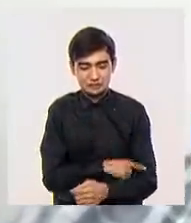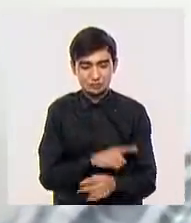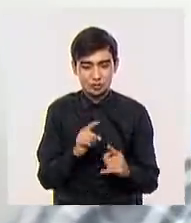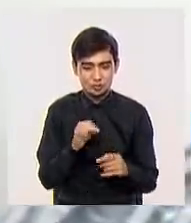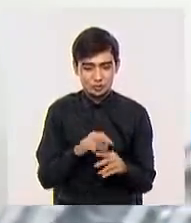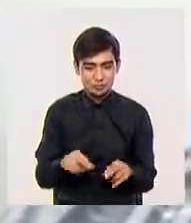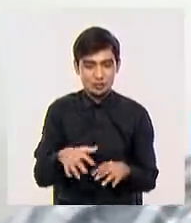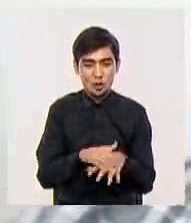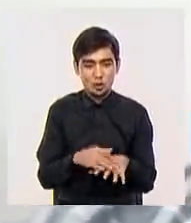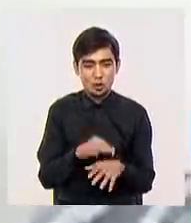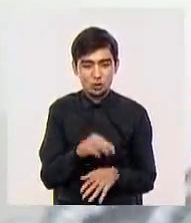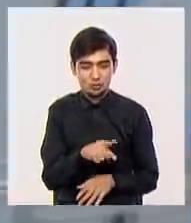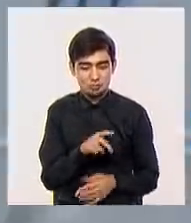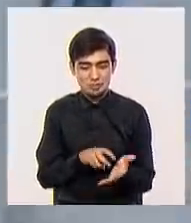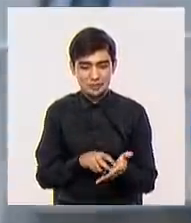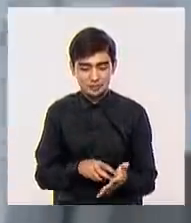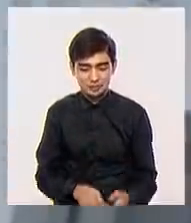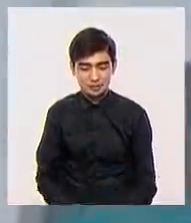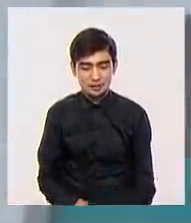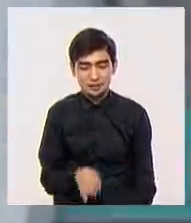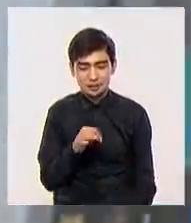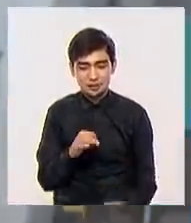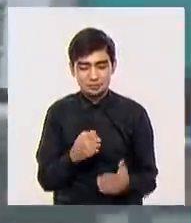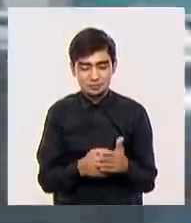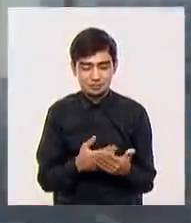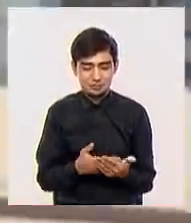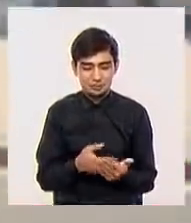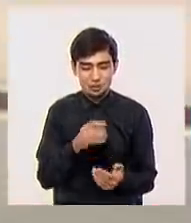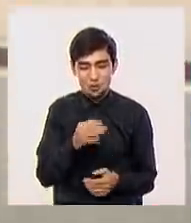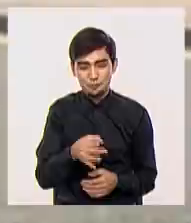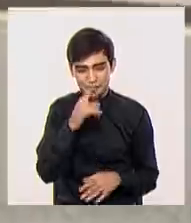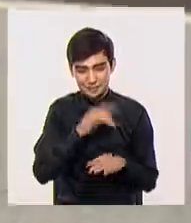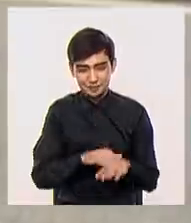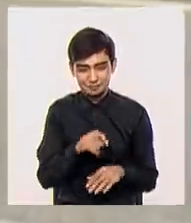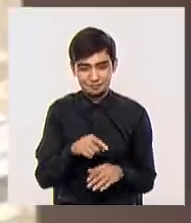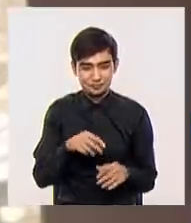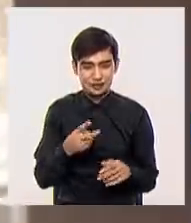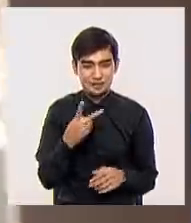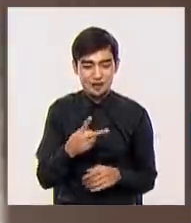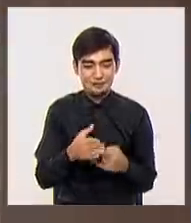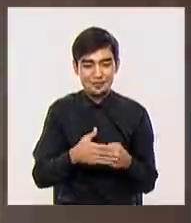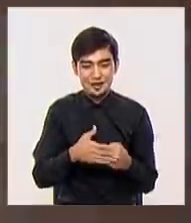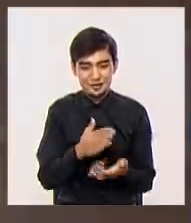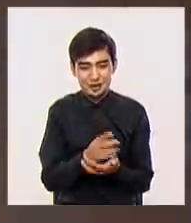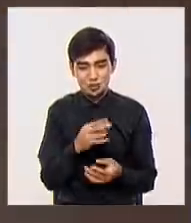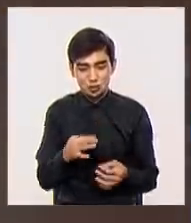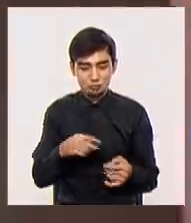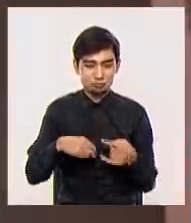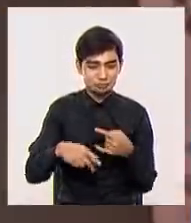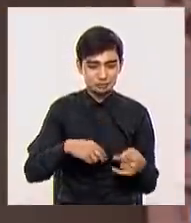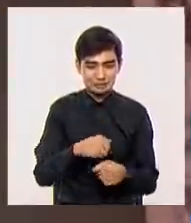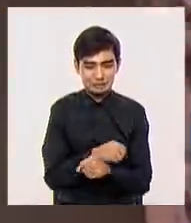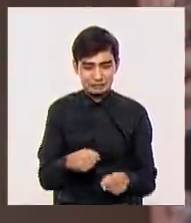халықтан қорқады деп түсінуге болады. Мәселен, облыс әкімдігінің ғимаратында кіреберіс екі есік бар. Бірақ онда бейберекет